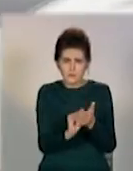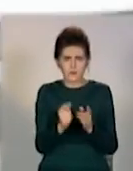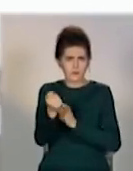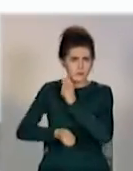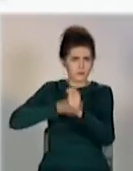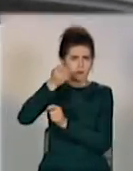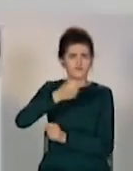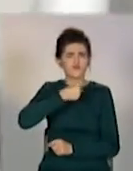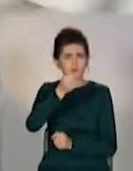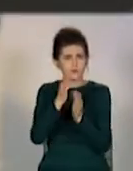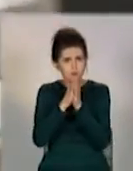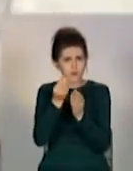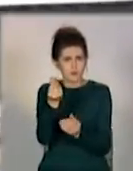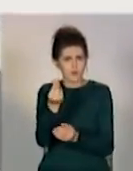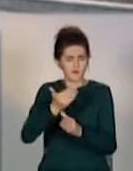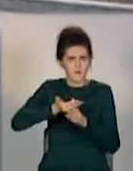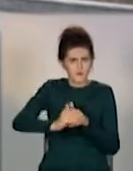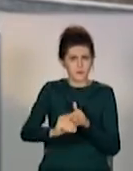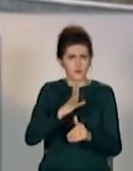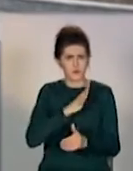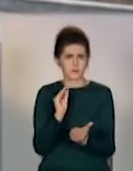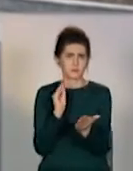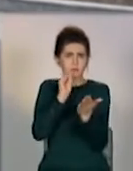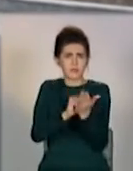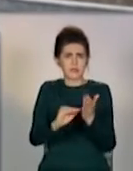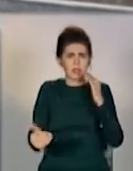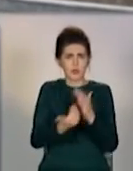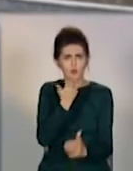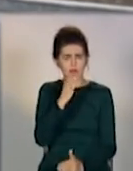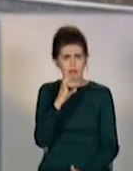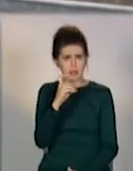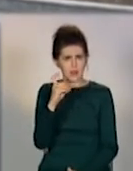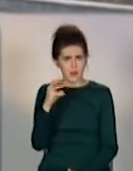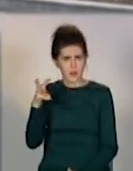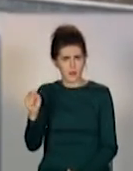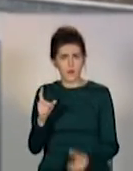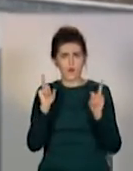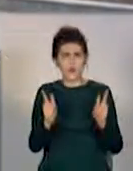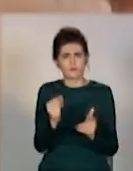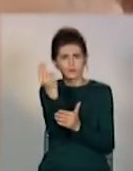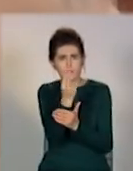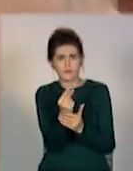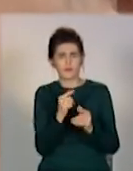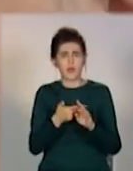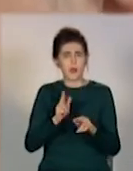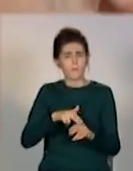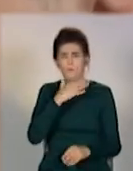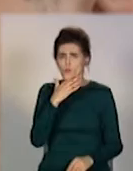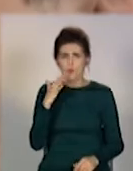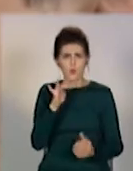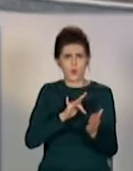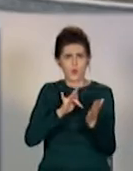місті знайшли на це гроші. Города, які вже таку схему в Україні заказывали, есть, то есть это Винница в первую очередь,